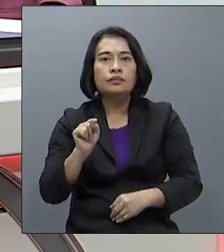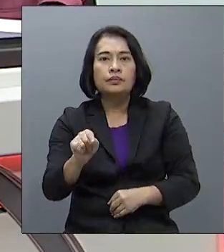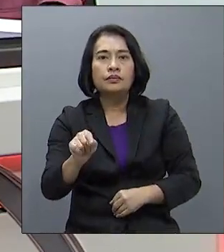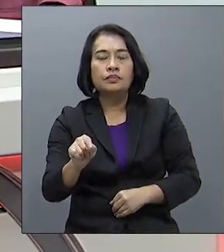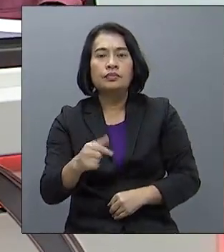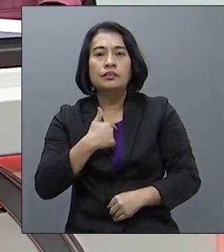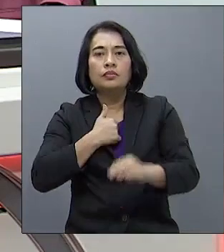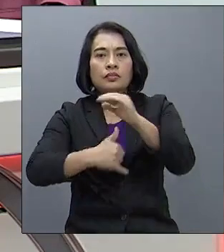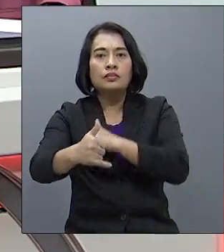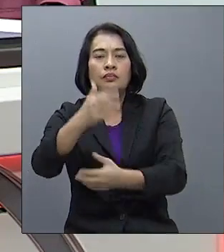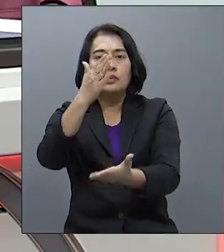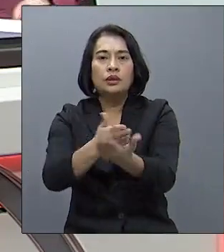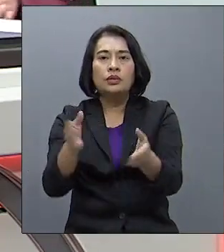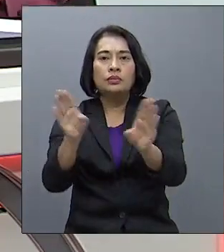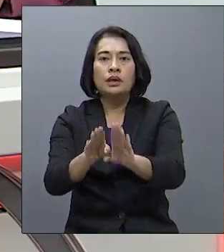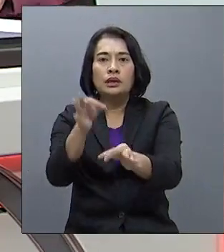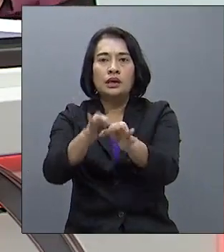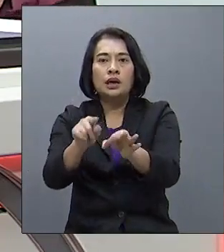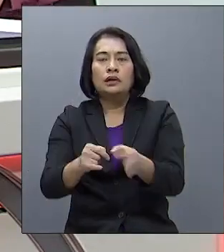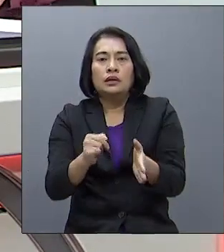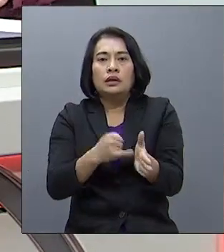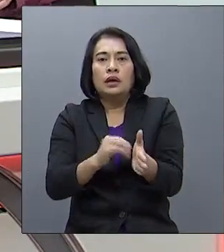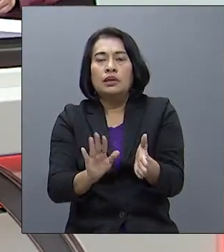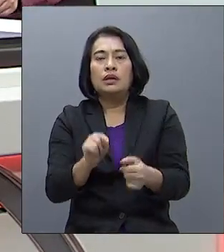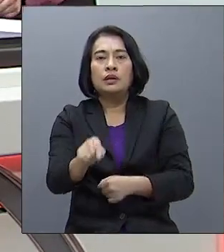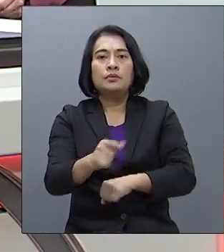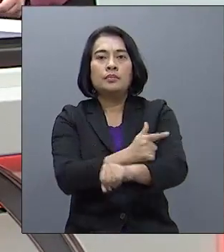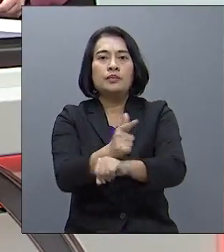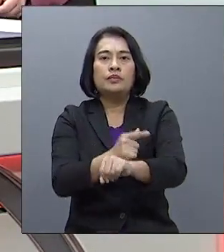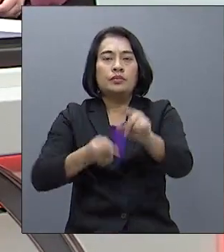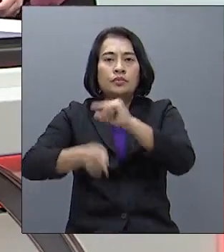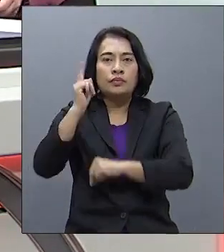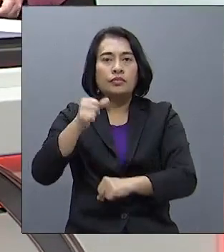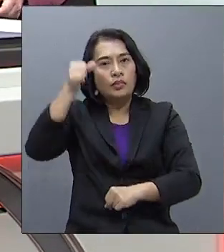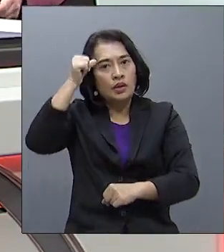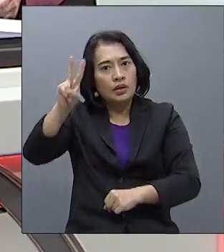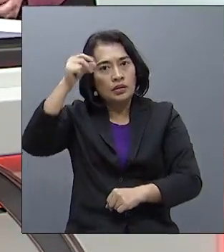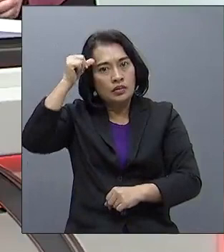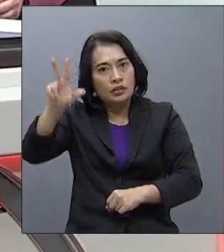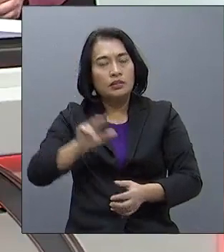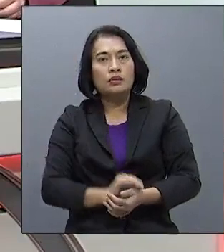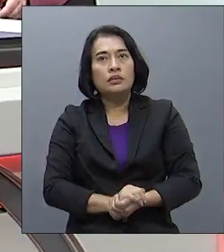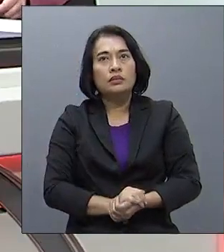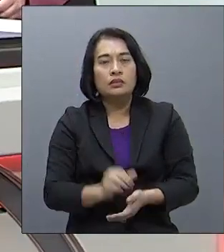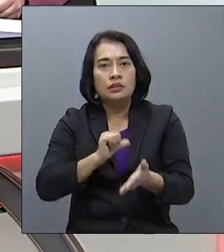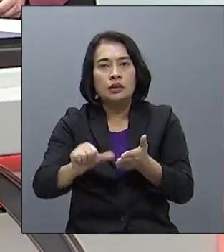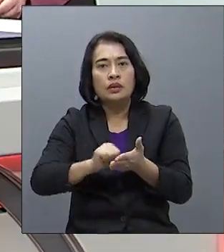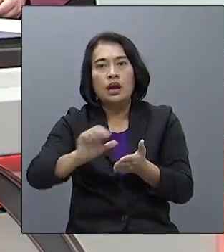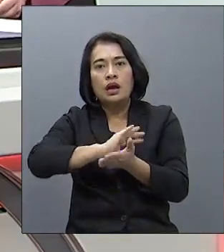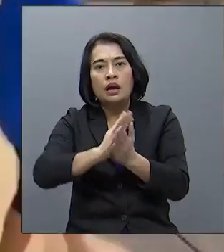ความบริสุทธิ์ใจแต่ว่ากระบวนการมันไม่ง่ายค่ะใช้เวลาปิดบัญชีกันนาน 2-3 วันก็ทำให้ต้องปรับปรุงในกระบวนการ